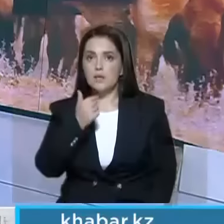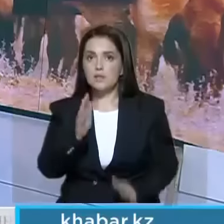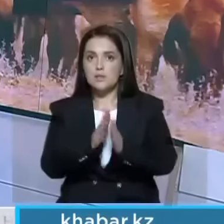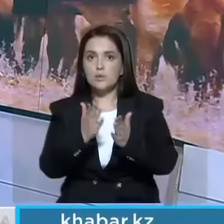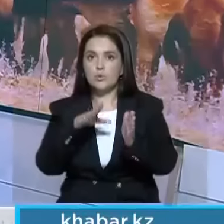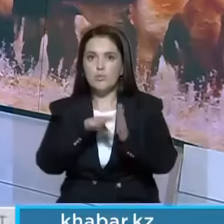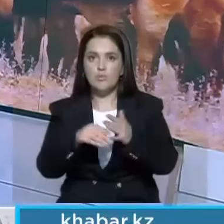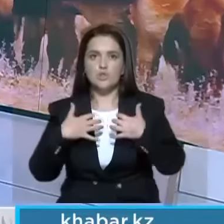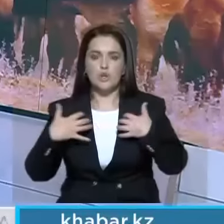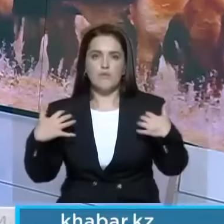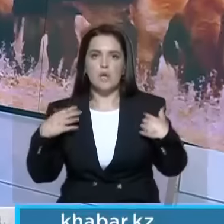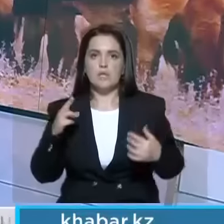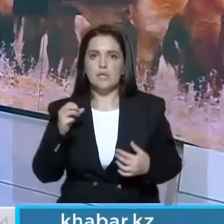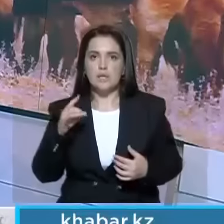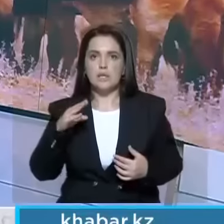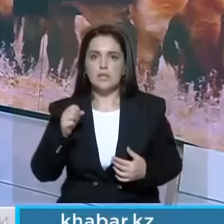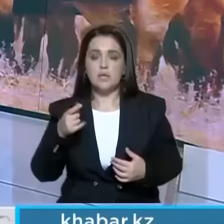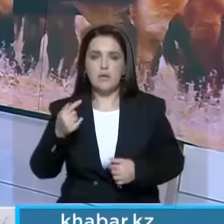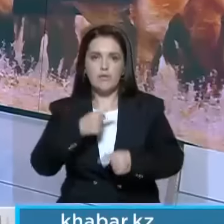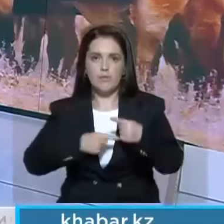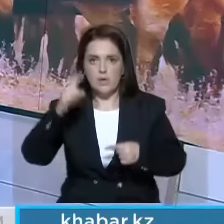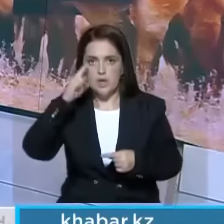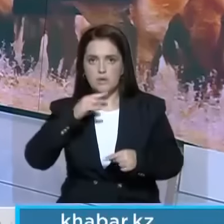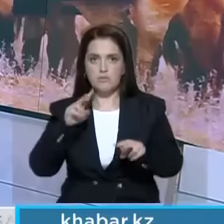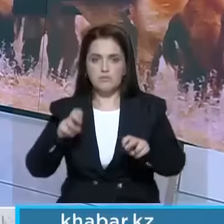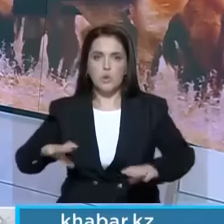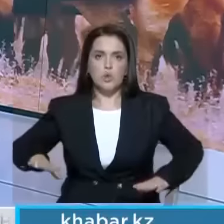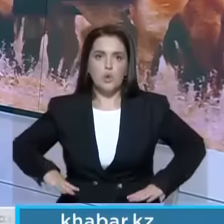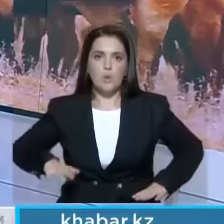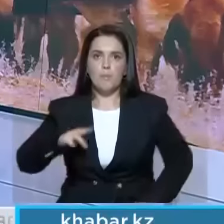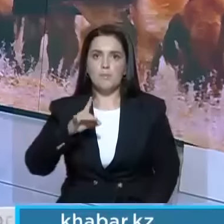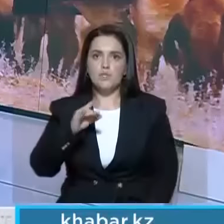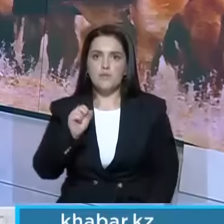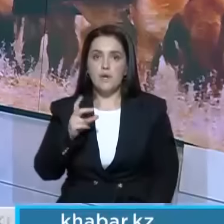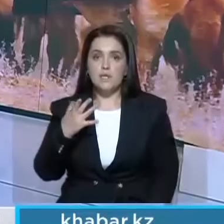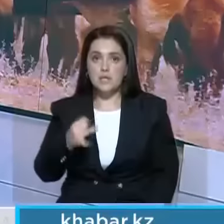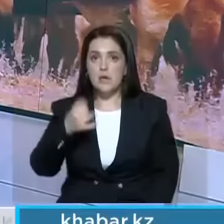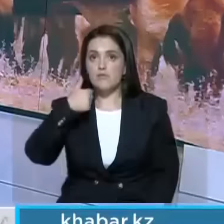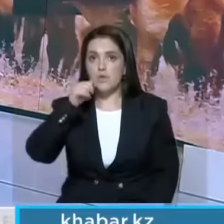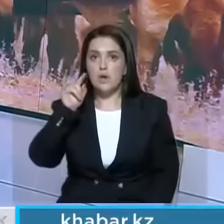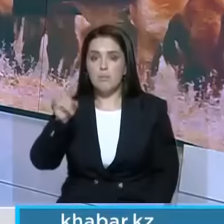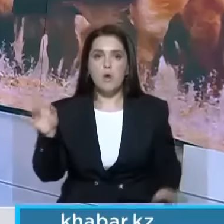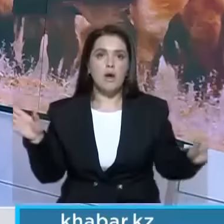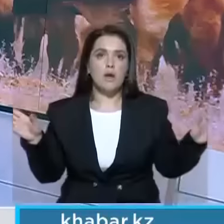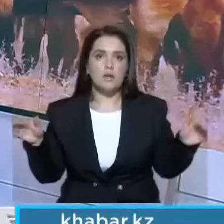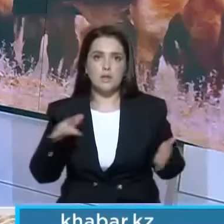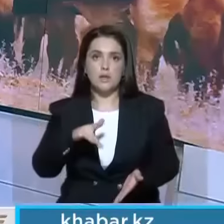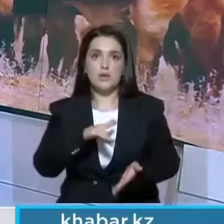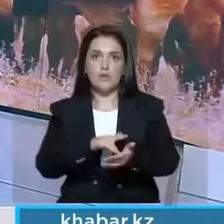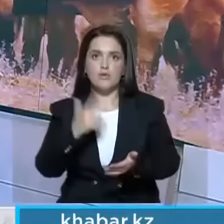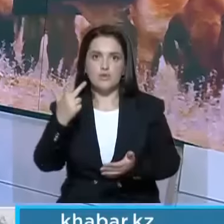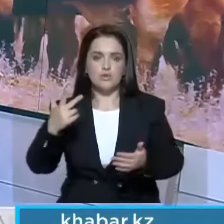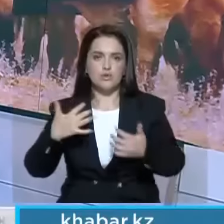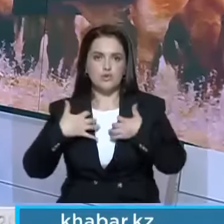Краснокнижник Кертаха возвращает в Казахстан. Теперь это официальное название лошади Пржевальского. Вчера в аэропорту Аркалыка уже встретили трех животных.